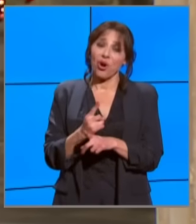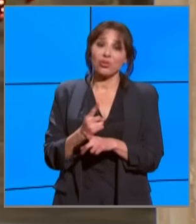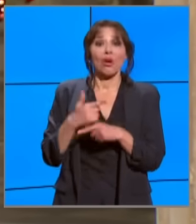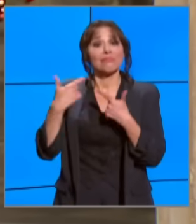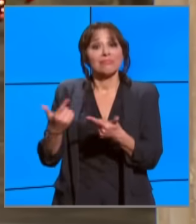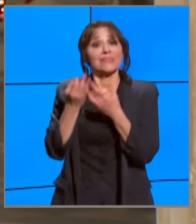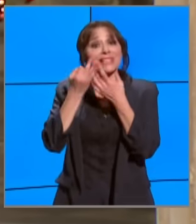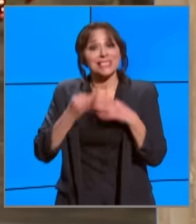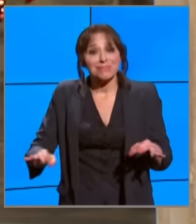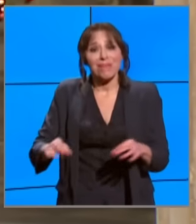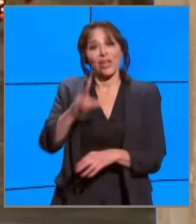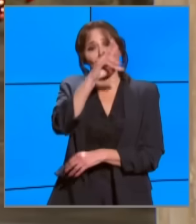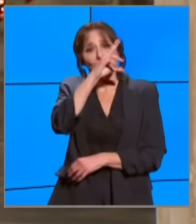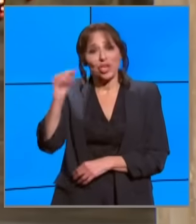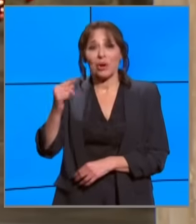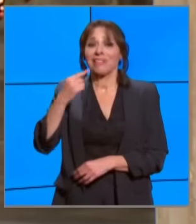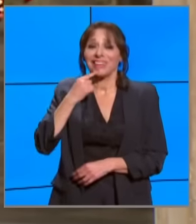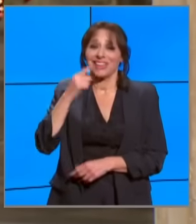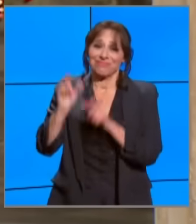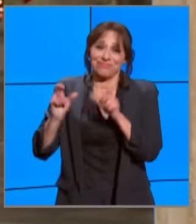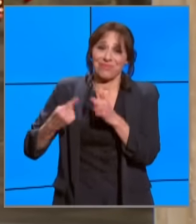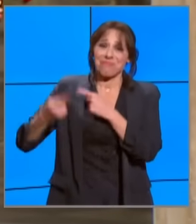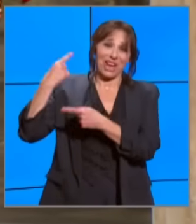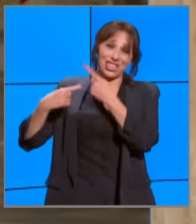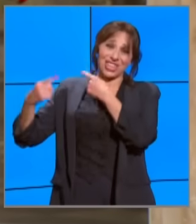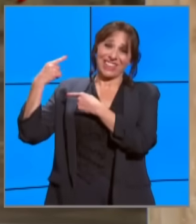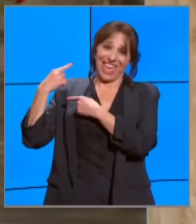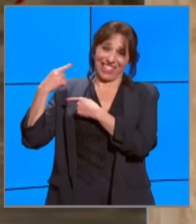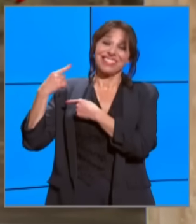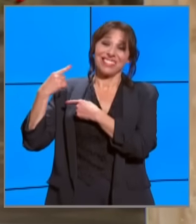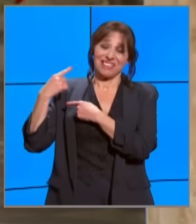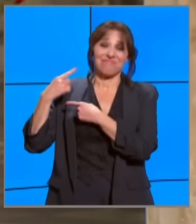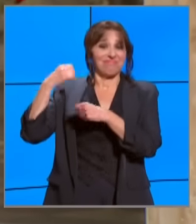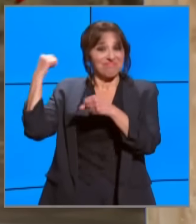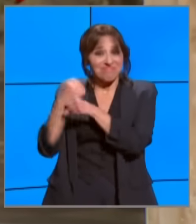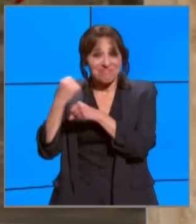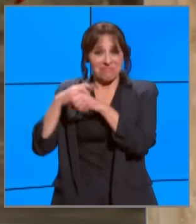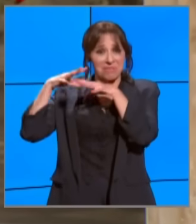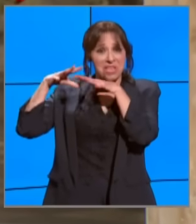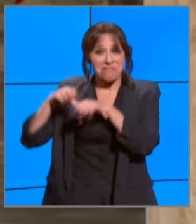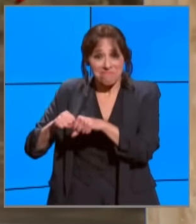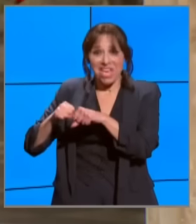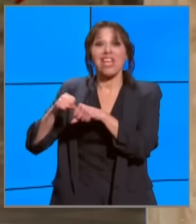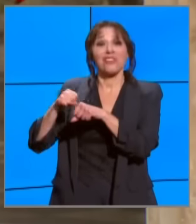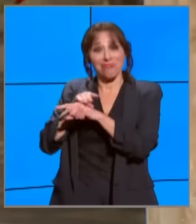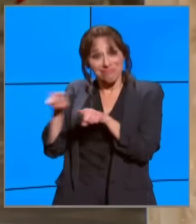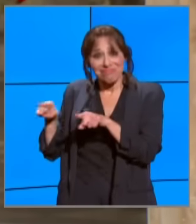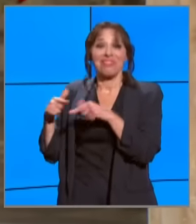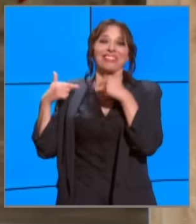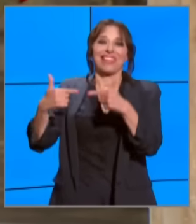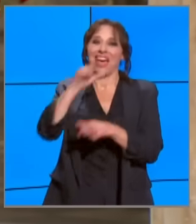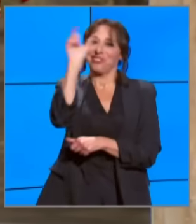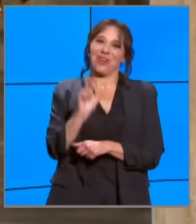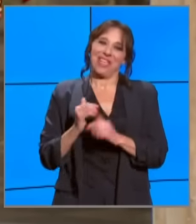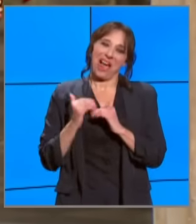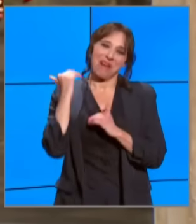riconoscenza per le generazioni precedenti che con il lavoro e l'impegno hanno contribuito alla crescita